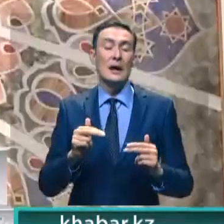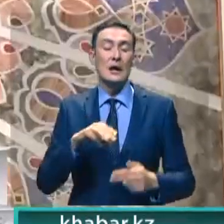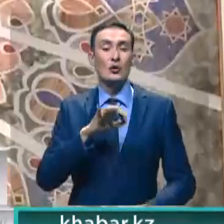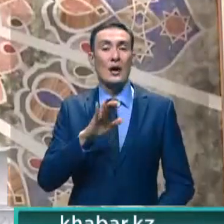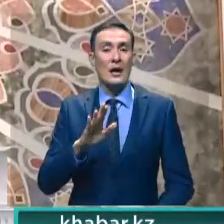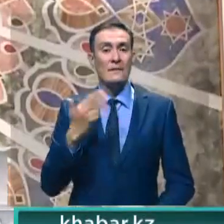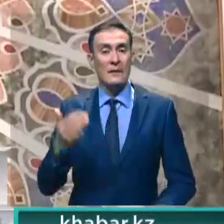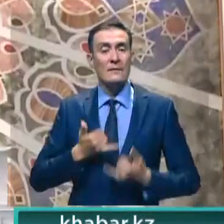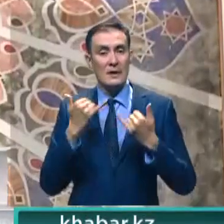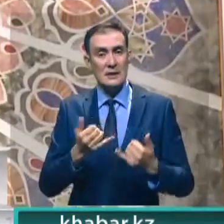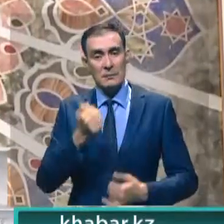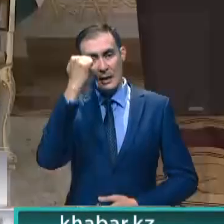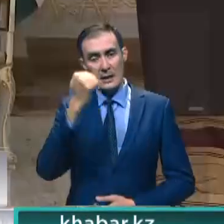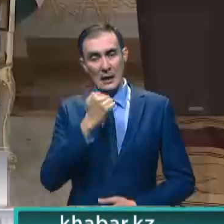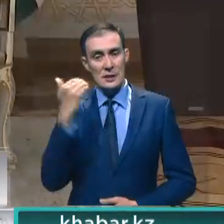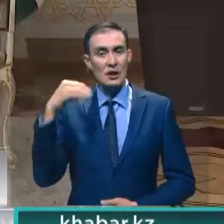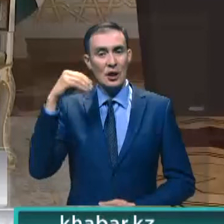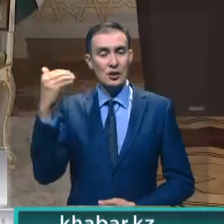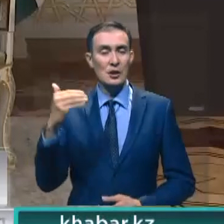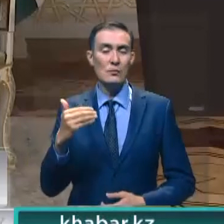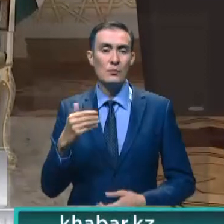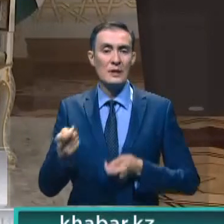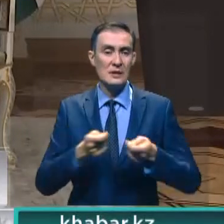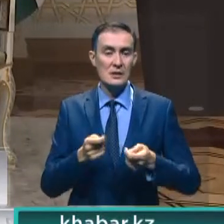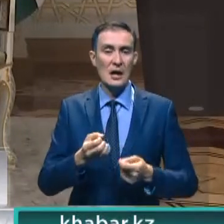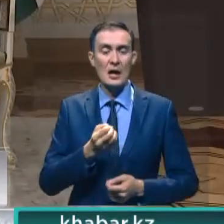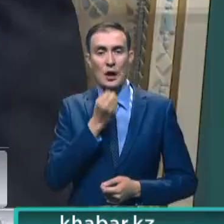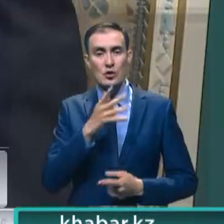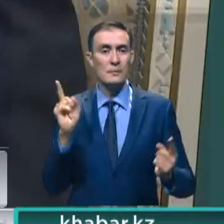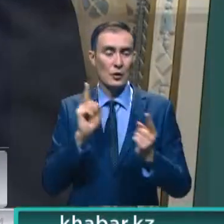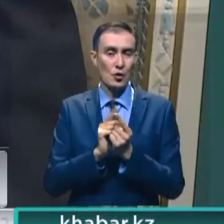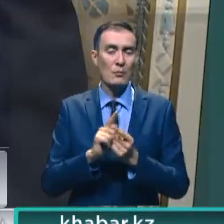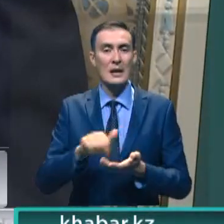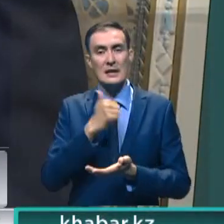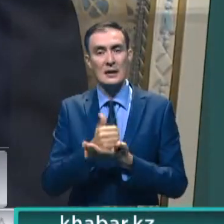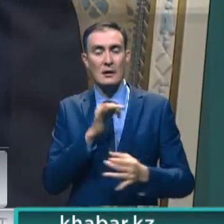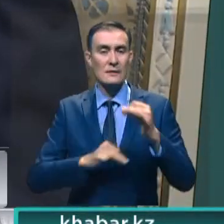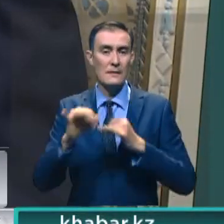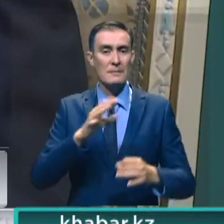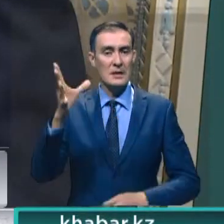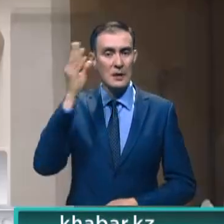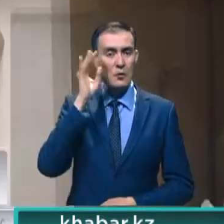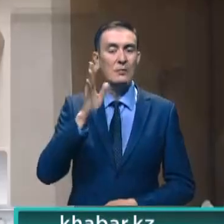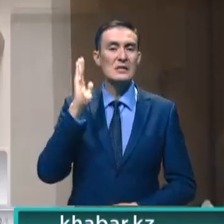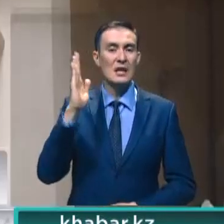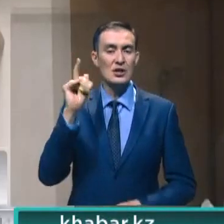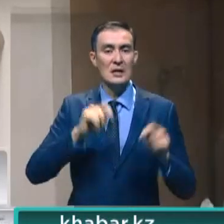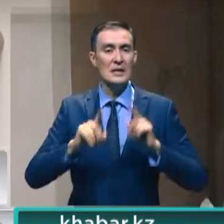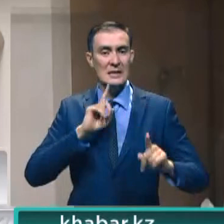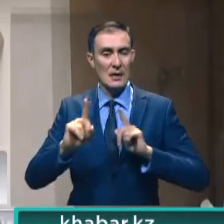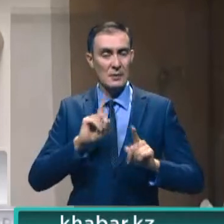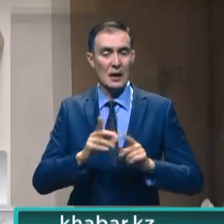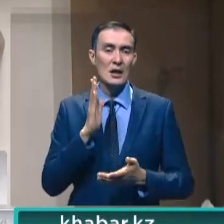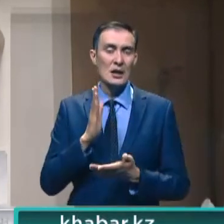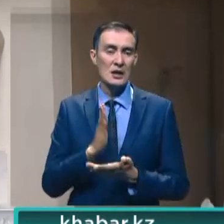Касым-Жомарт Токаев выразил благодарность таджикскому коллеге за радушный прием. Лидеры поделились мнениями о предстоящих